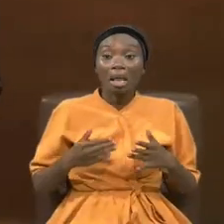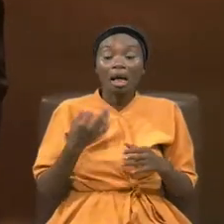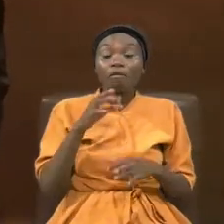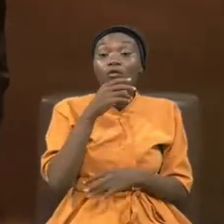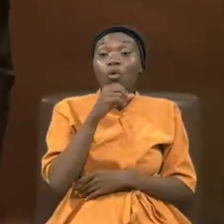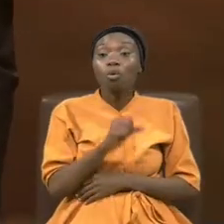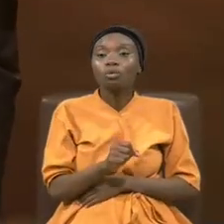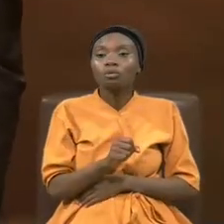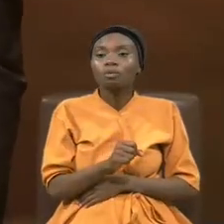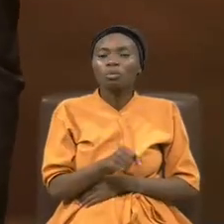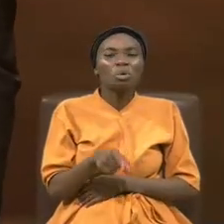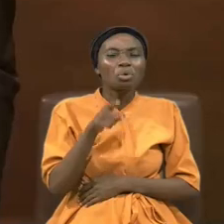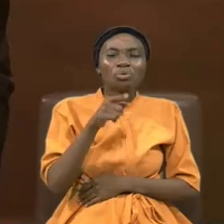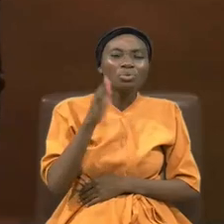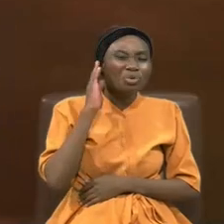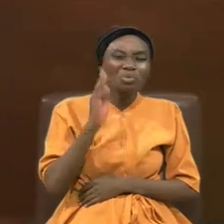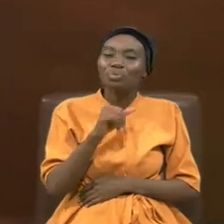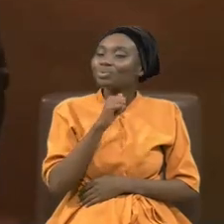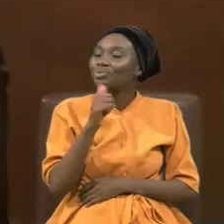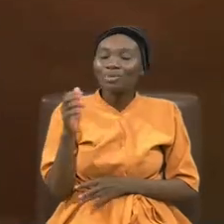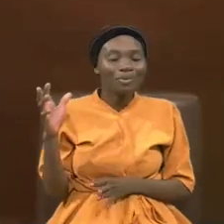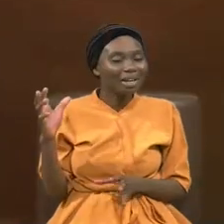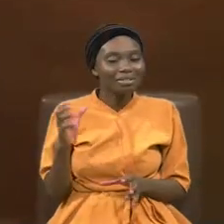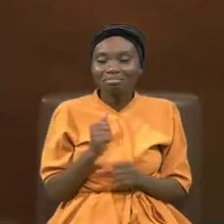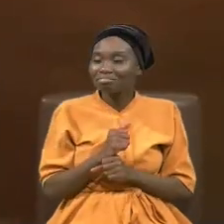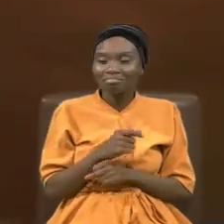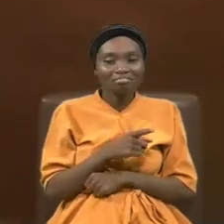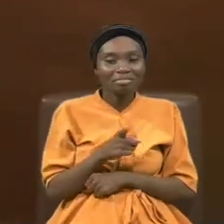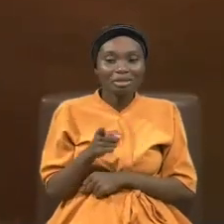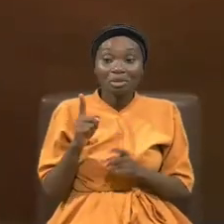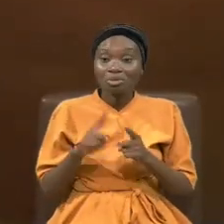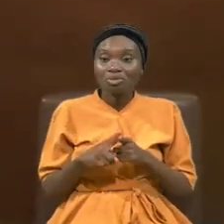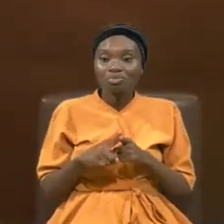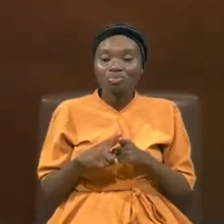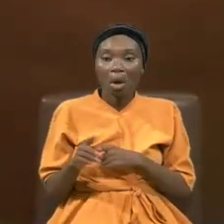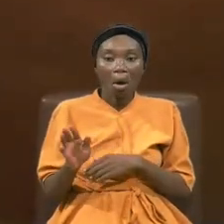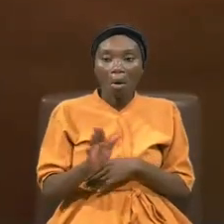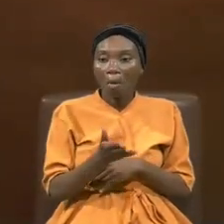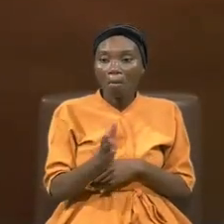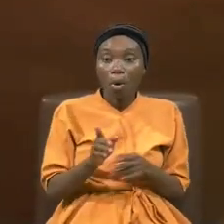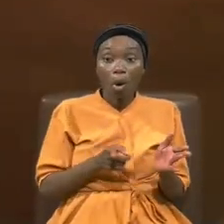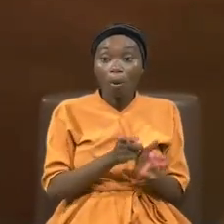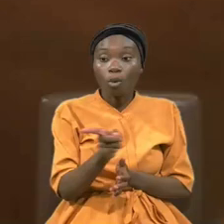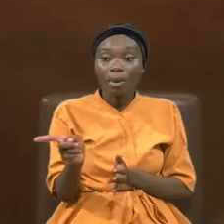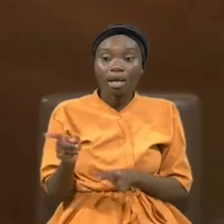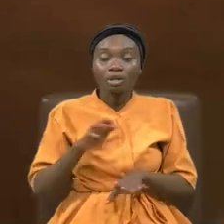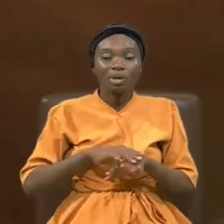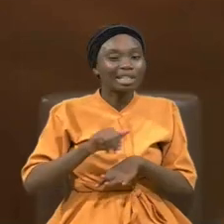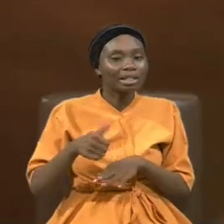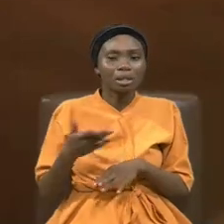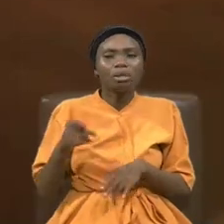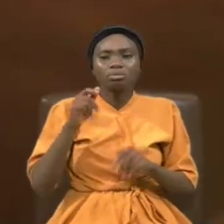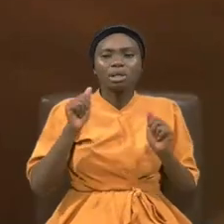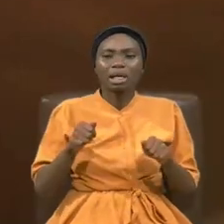profonde d'autrefois. Vous n'allez pas les avoir à compromettre.